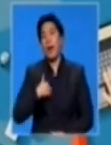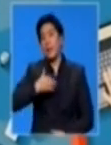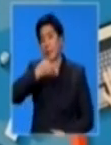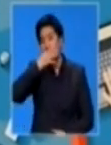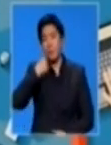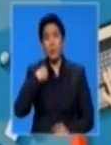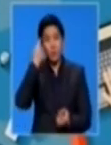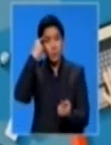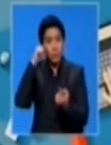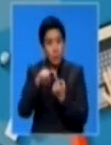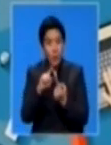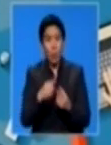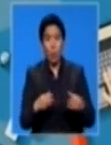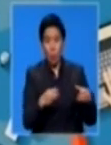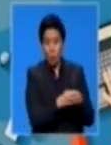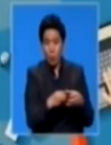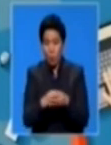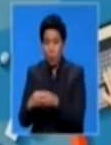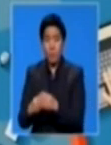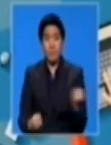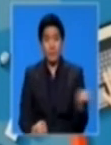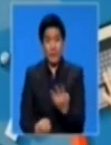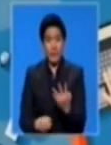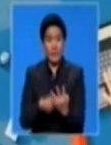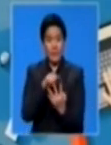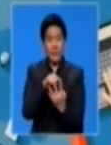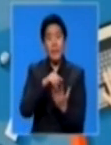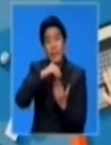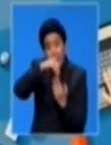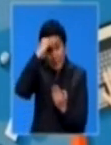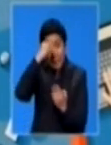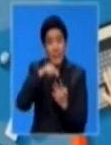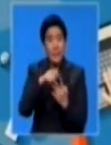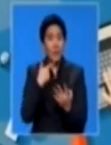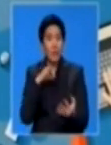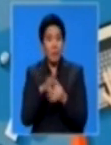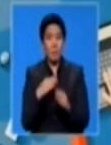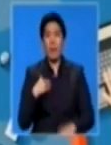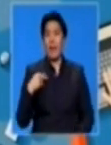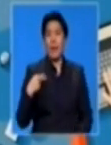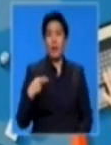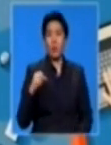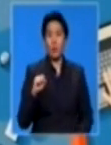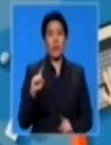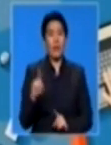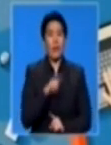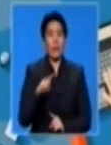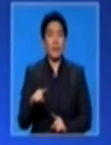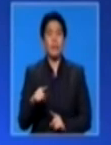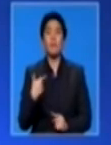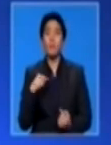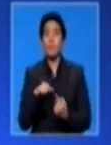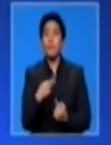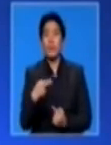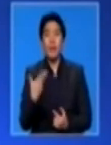เราจะมุ่งเน้นกลุ่มเป้าหมาย4กลุ่มนะครับกลุ่มแรกนักเรียนนักศึกษาโดยมีการพัฒนาหลักสูตร English Program